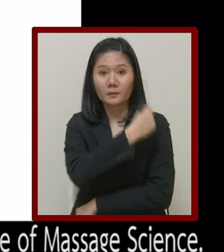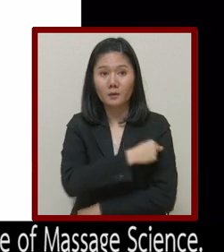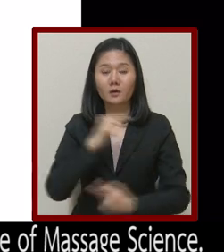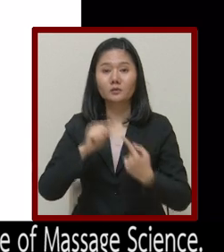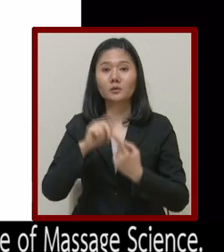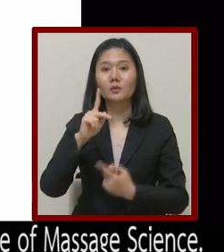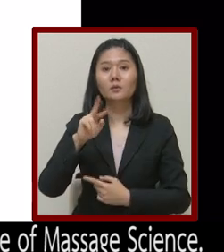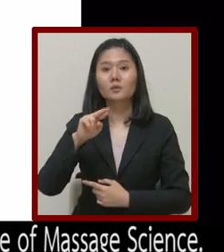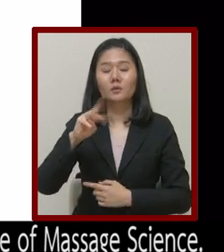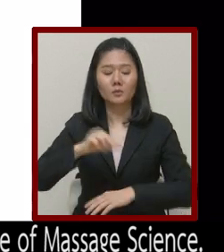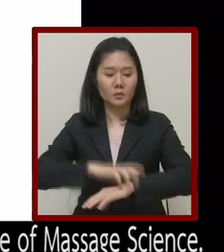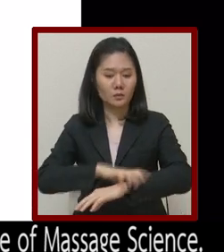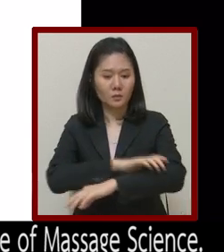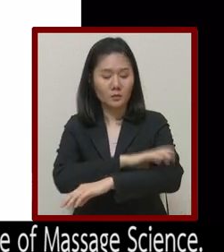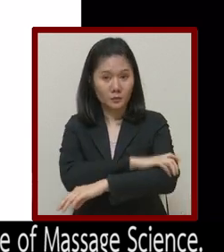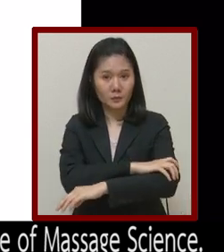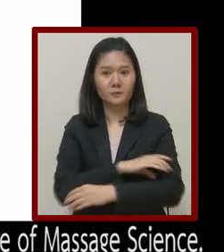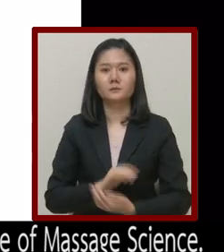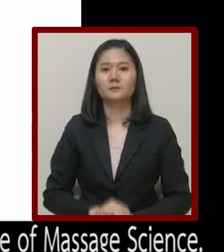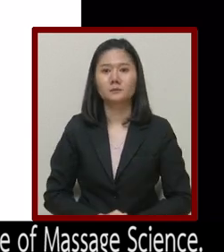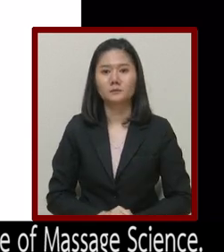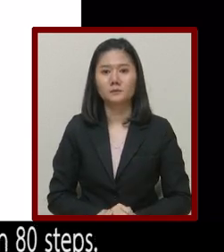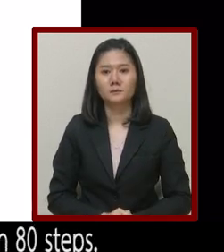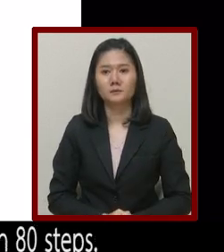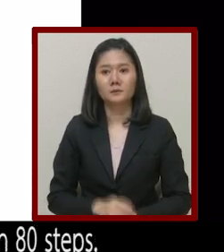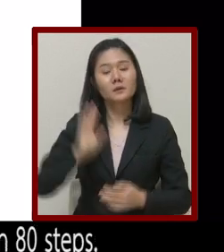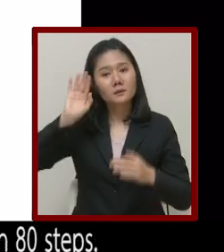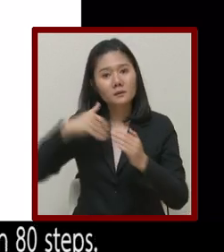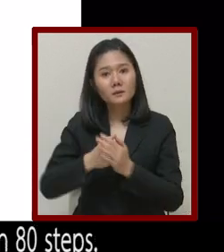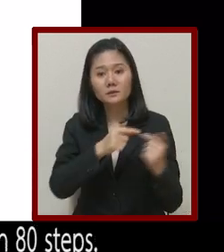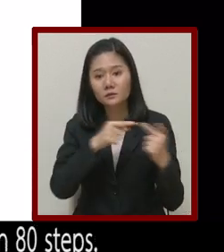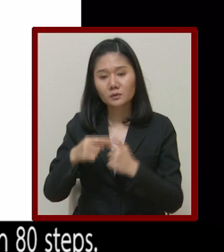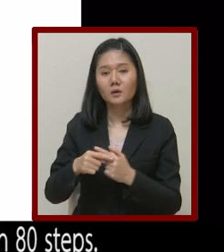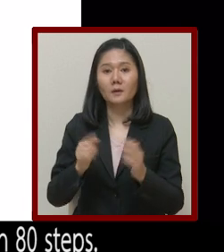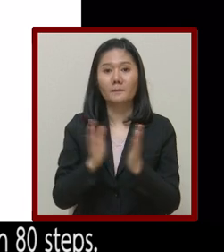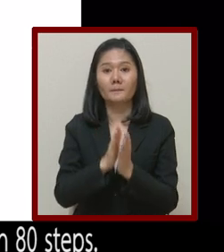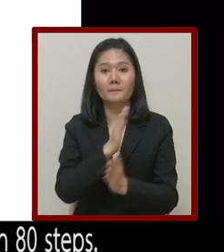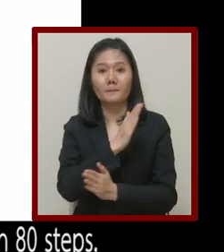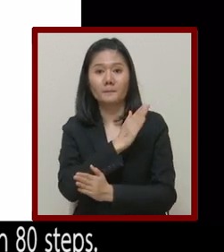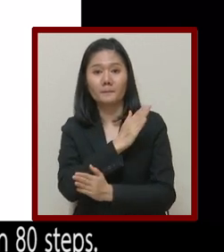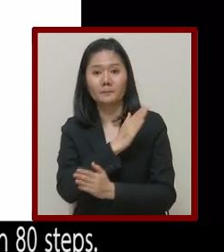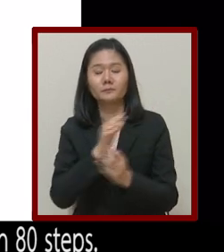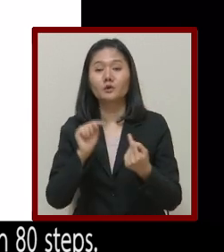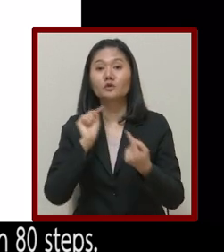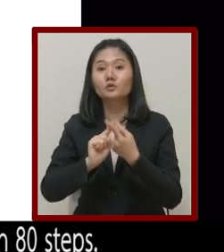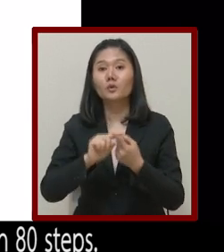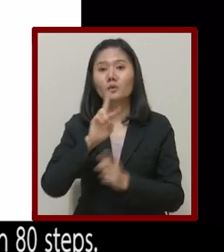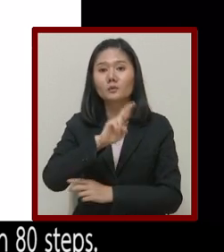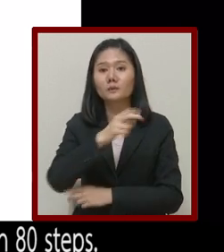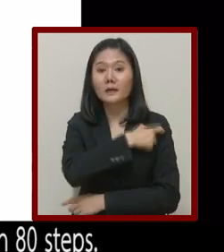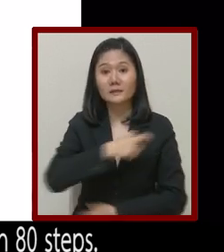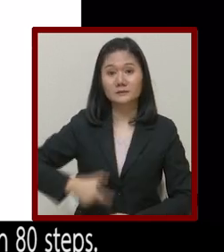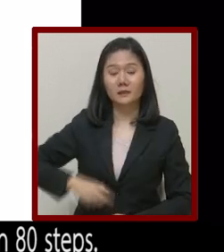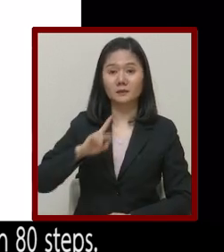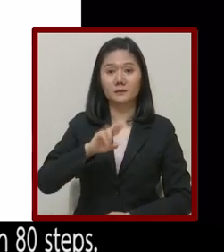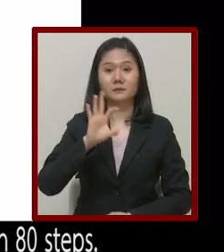กรมหมอนวดศาสตร์นะคะและในสมัยต่อมาสมัยพระบาทสมเด็จพระพุทธยอดฟ้าจุฬาโลกเองก็โปรดให้ปั้นรูป